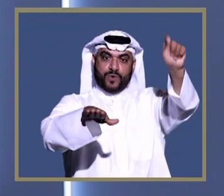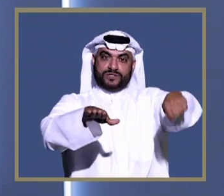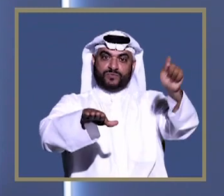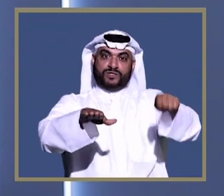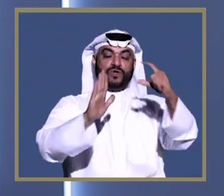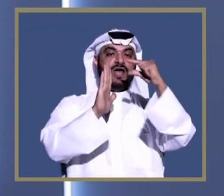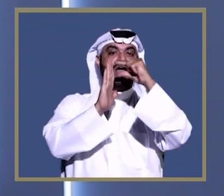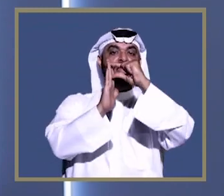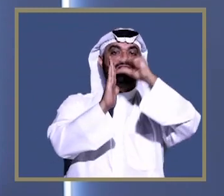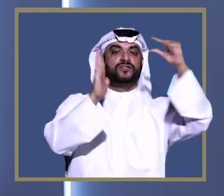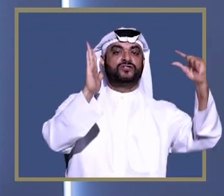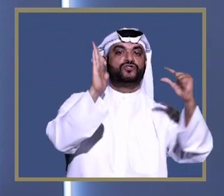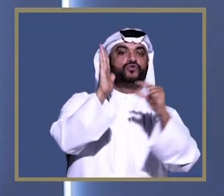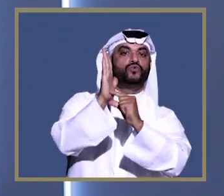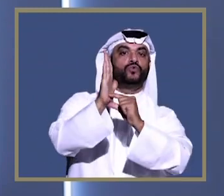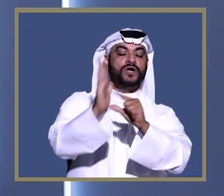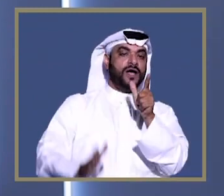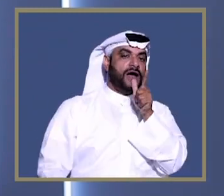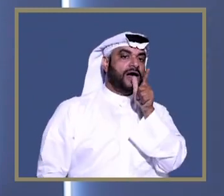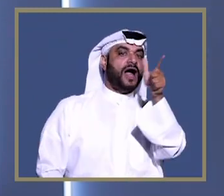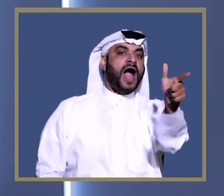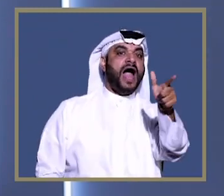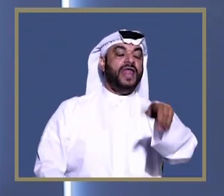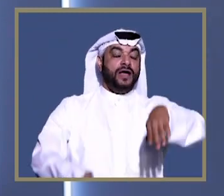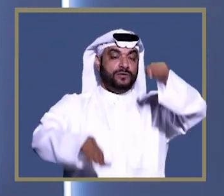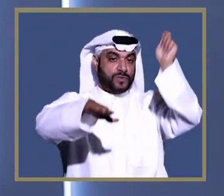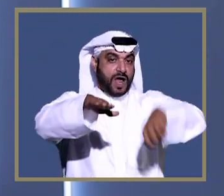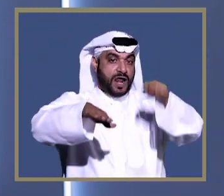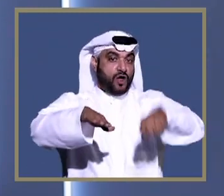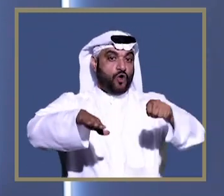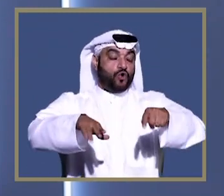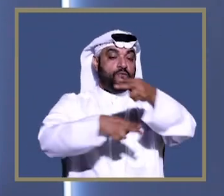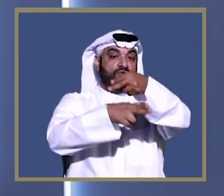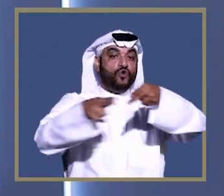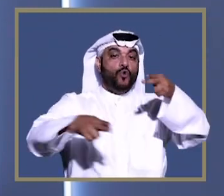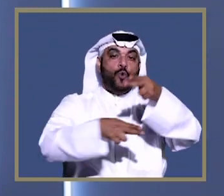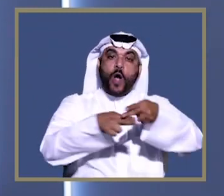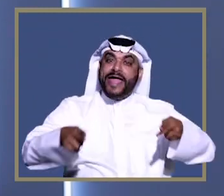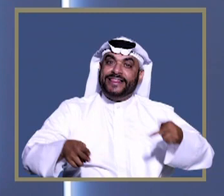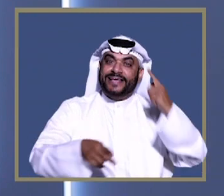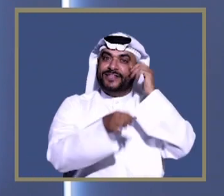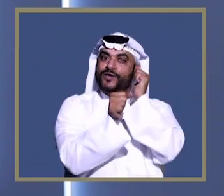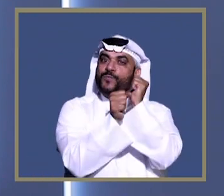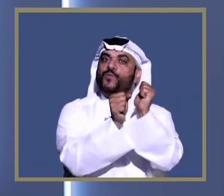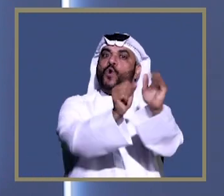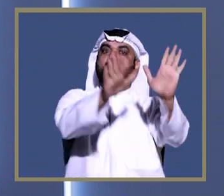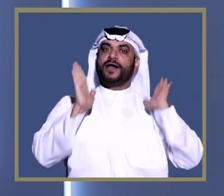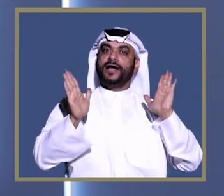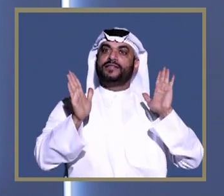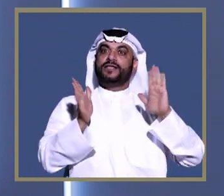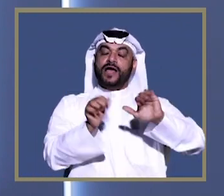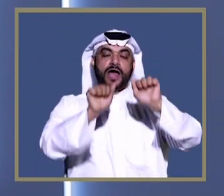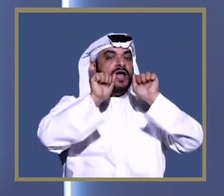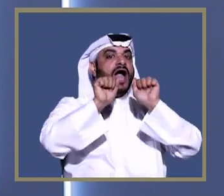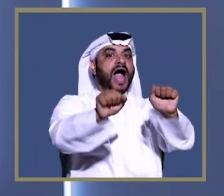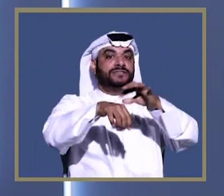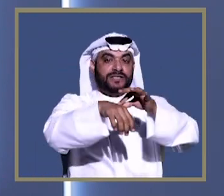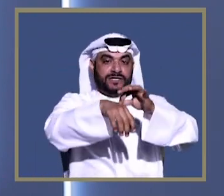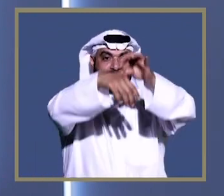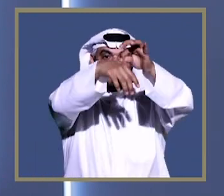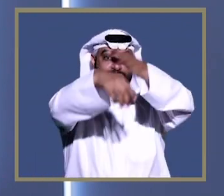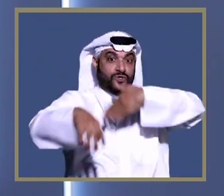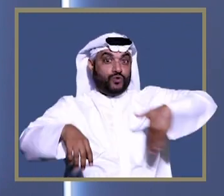لمفاهيمها الدستورية التي قالت بأن الحكم في الكويت ديمقراطي، السيادة فيه